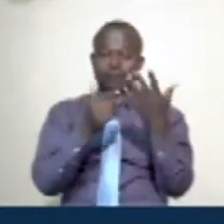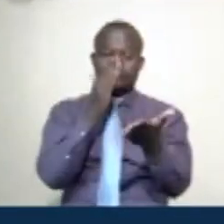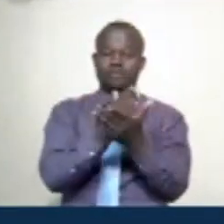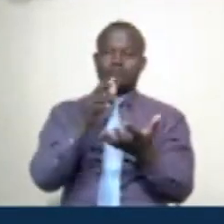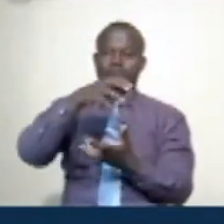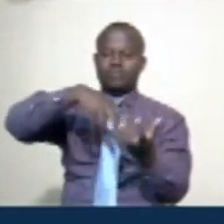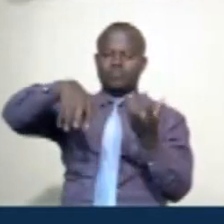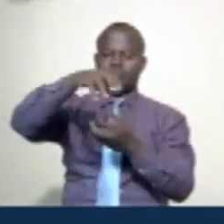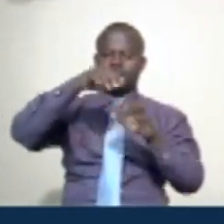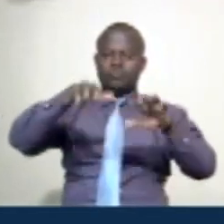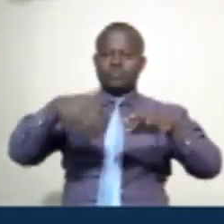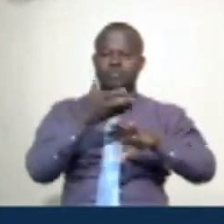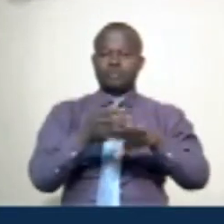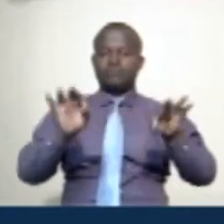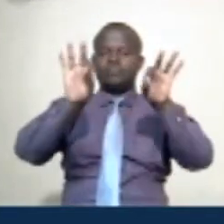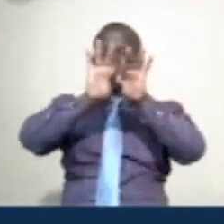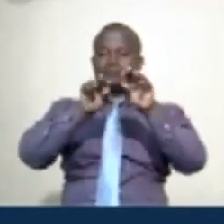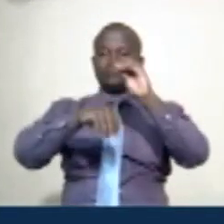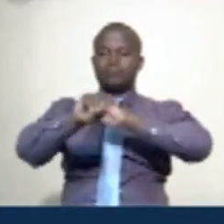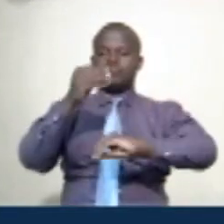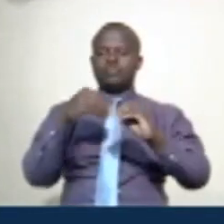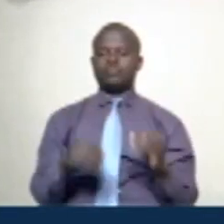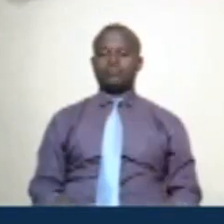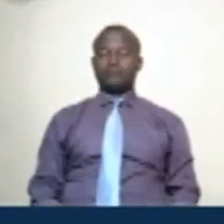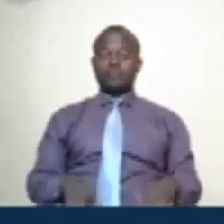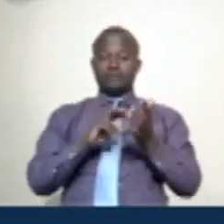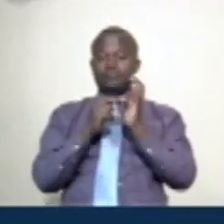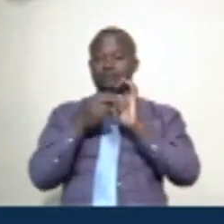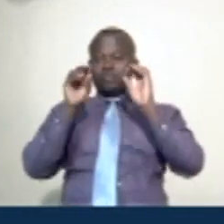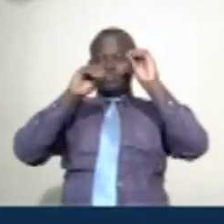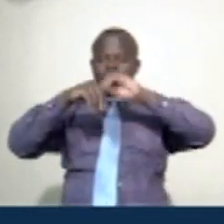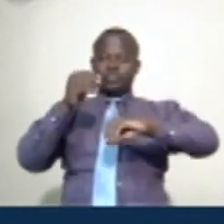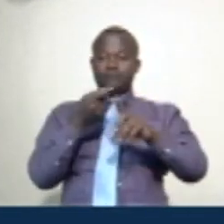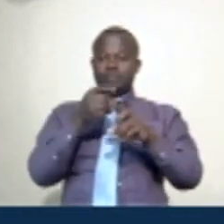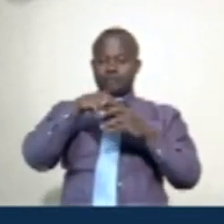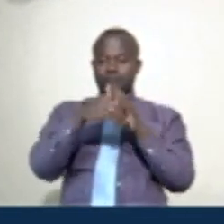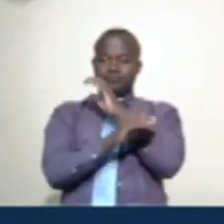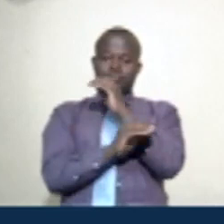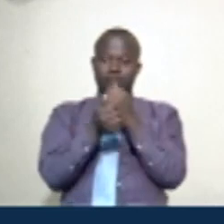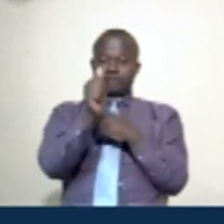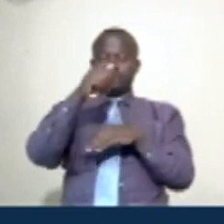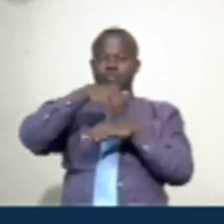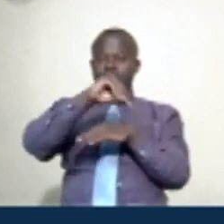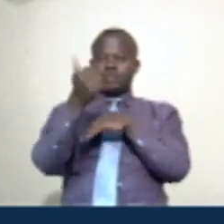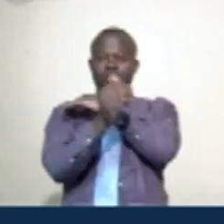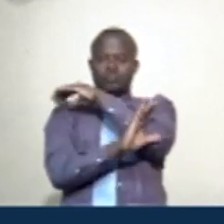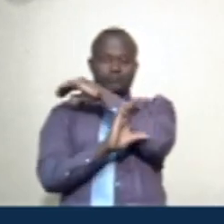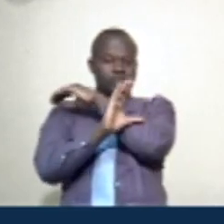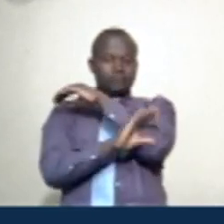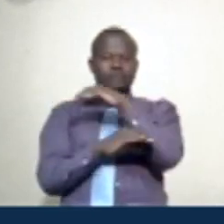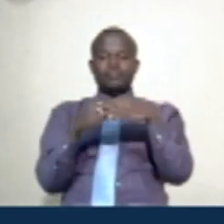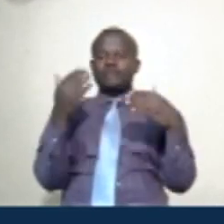mu bucukuzi n'ubucuruzi ni ukuvuga ngo umusaruro uvuye mu cyo gihugu niwo ujya mu rwa hanze abari nk'umukoze